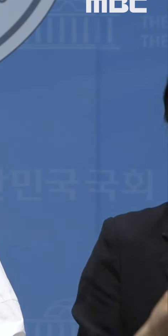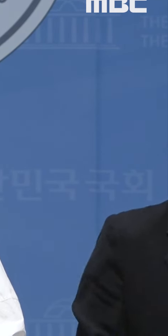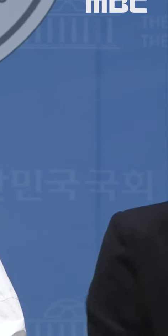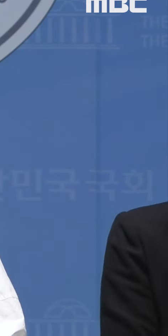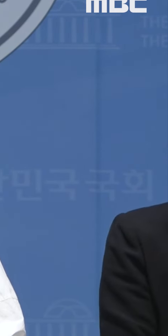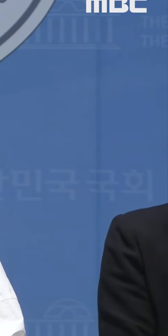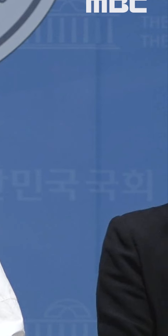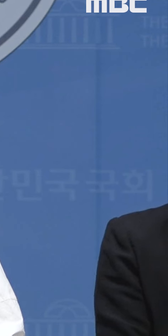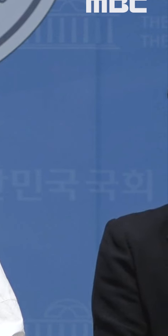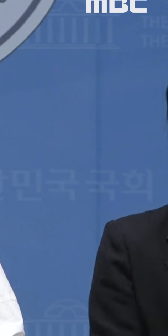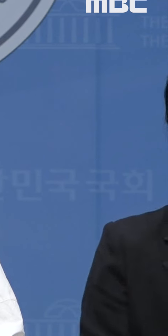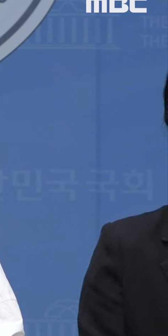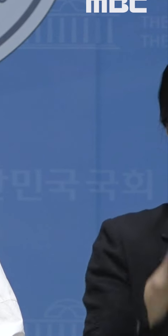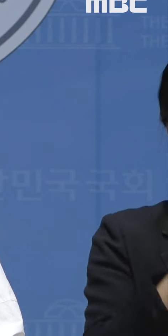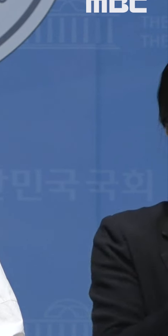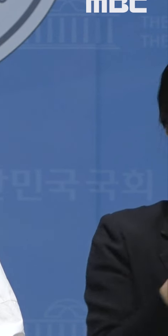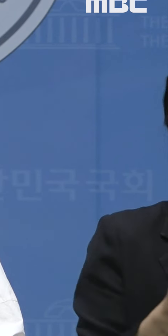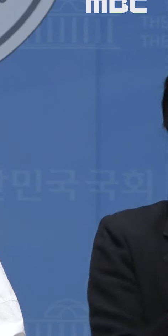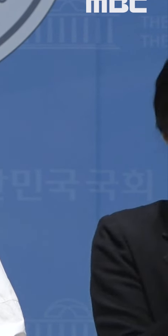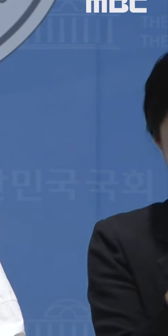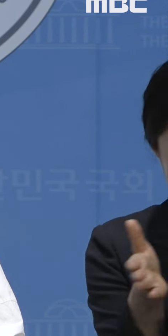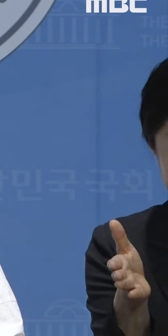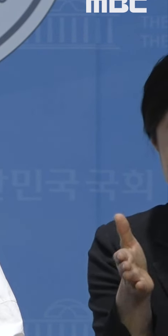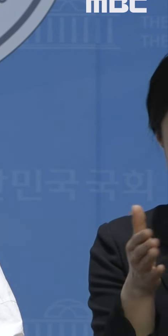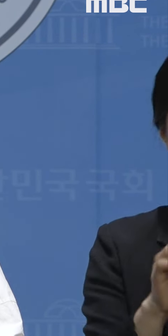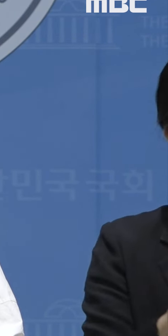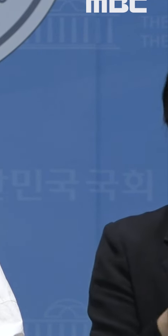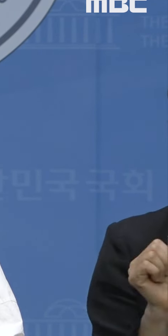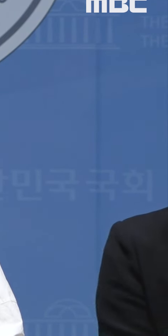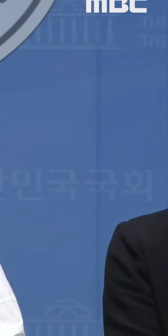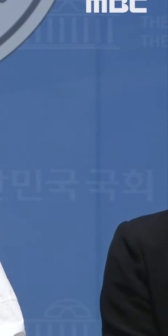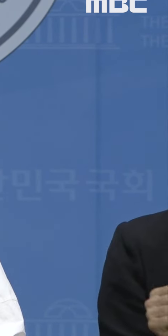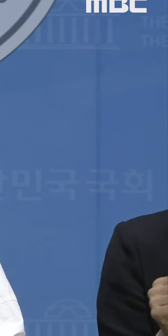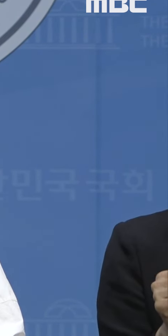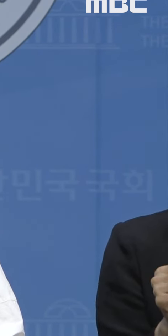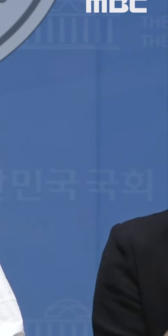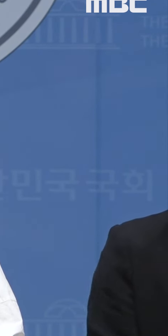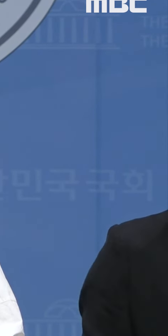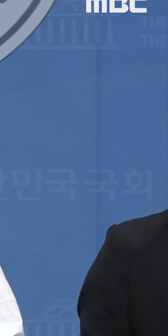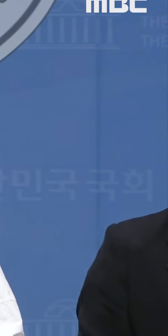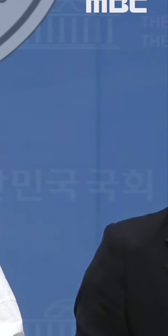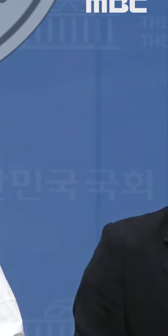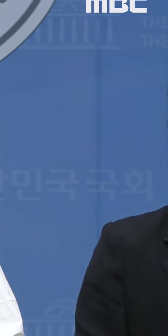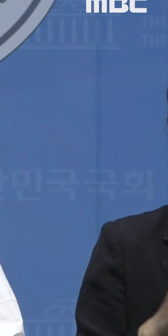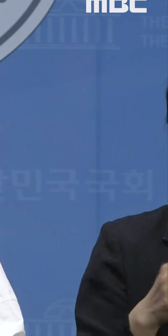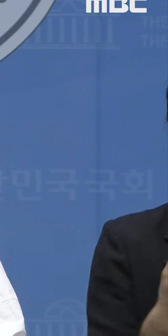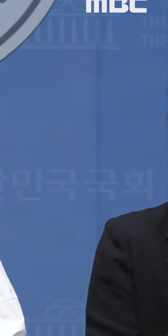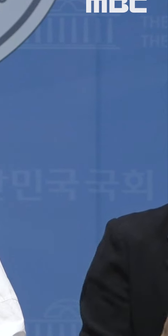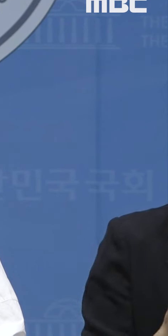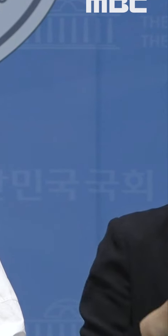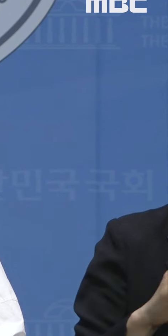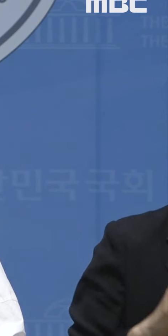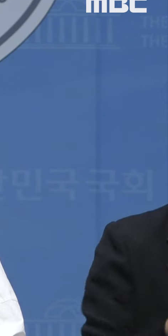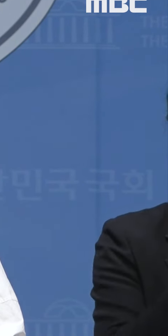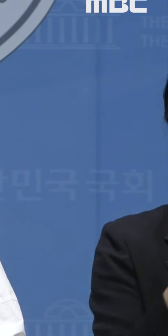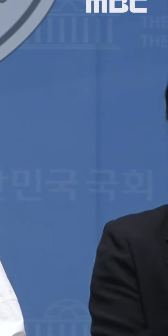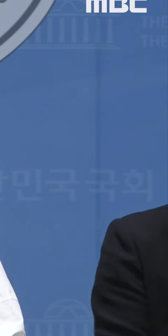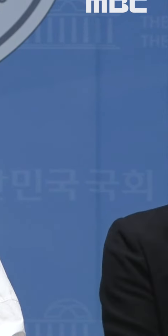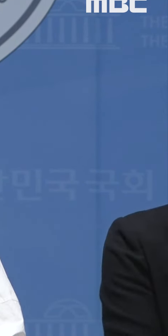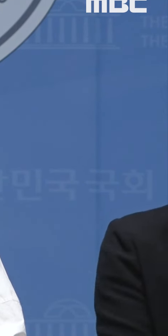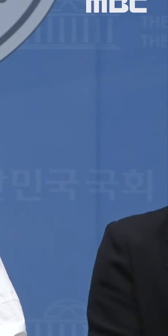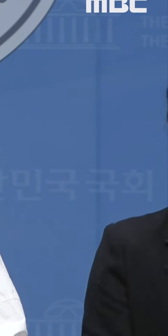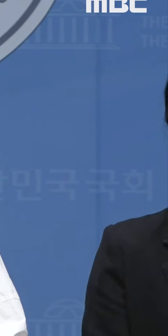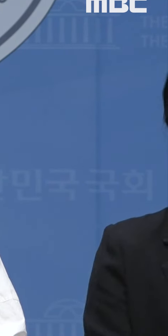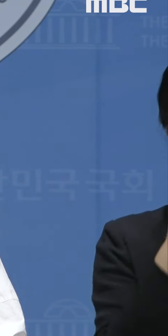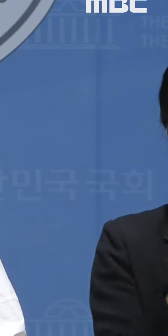수수 양 고속도로 노선변경 주가조작 양공 발해 코바나 컨텐츠 기업